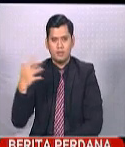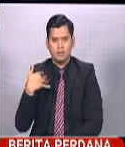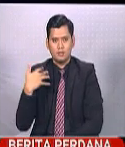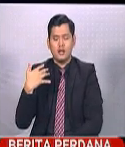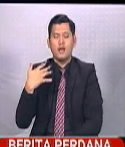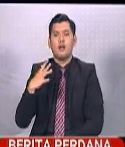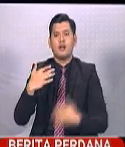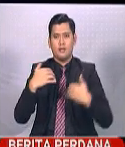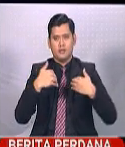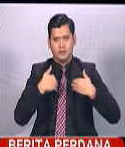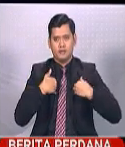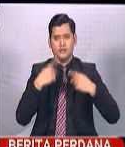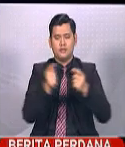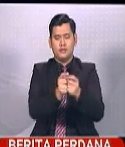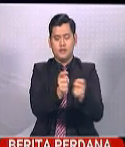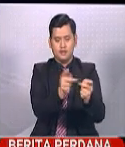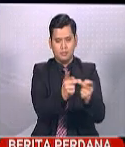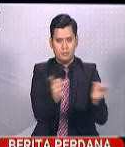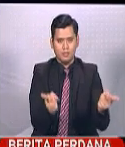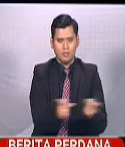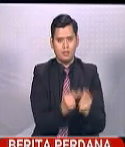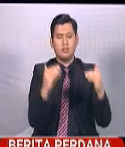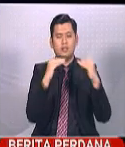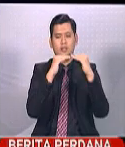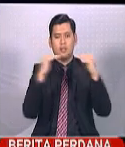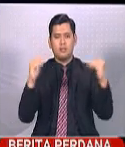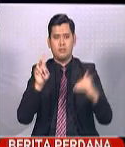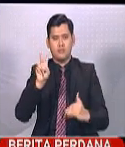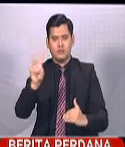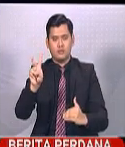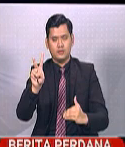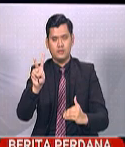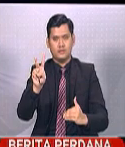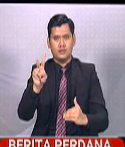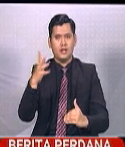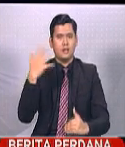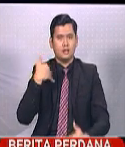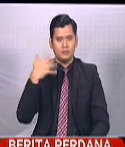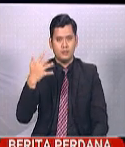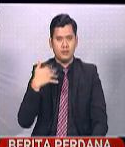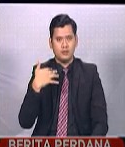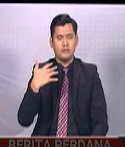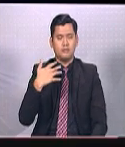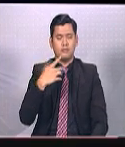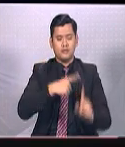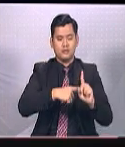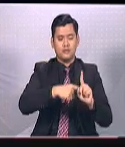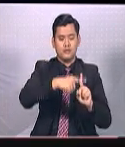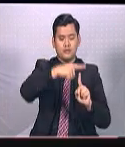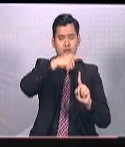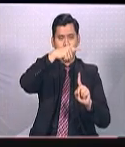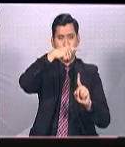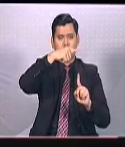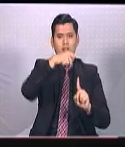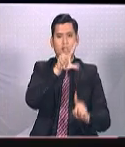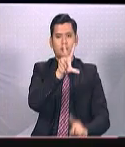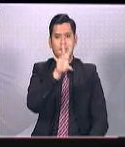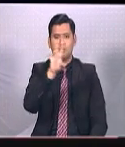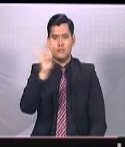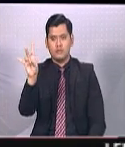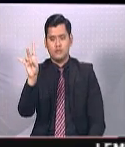satu kawasan yang telah mencapai tahap dua yaitu tahap gelombang haba berikutnya dengan bacaan semua Fauzan ini telah melebihi